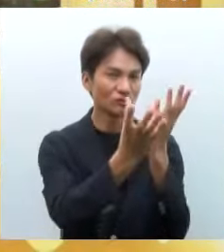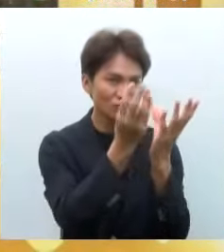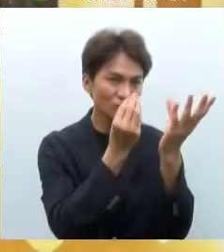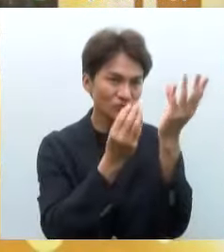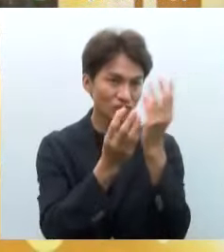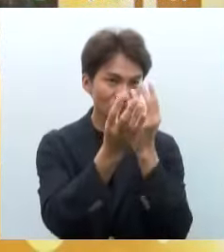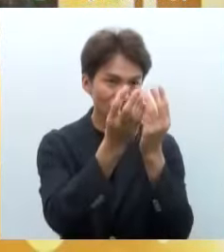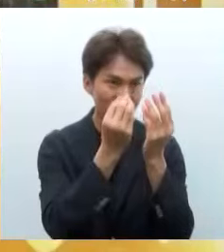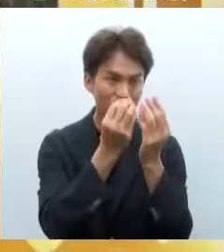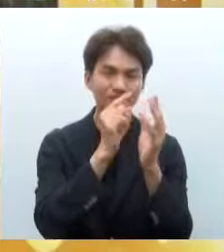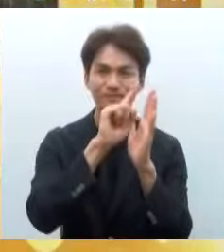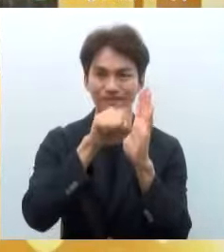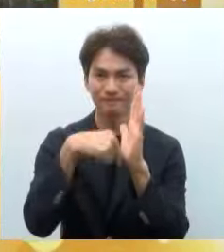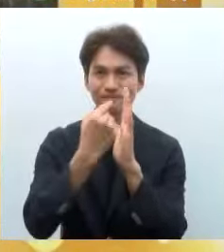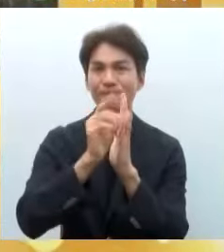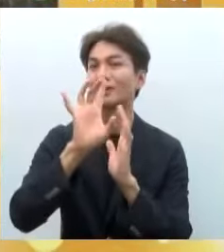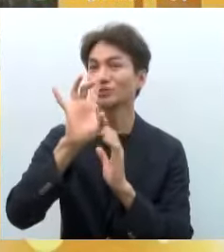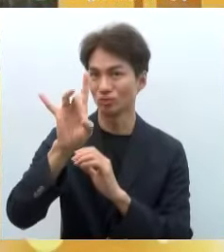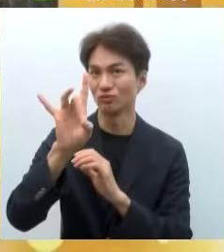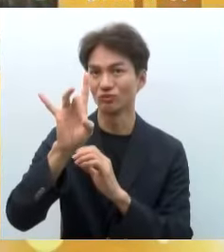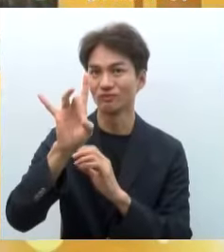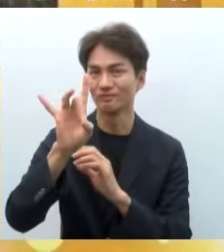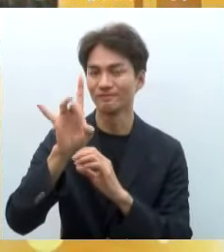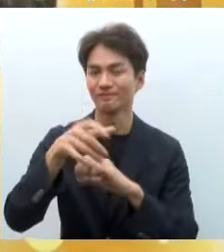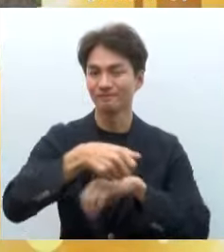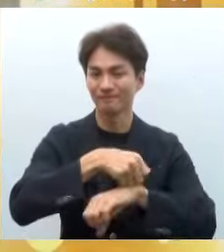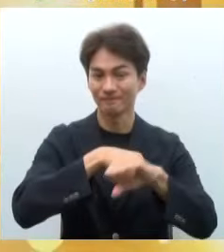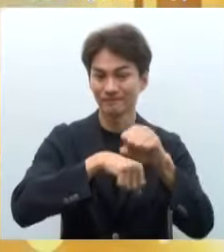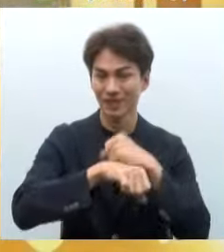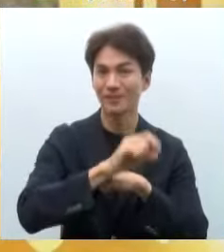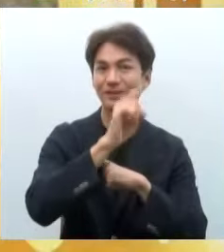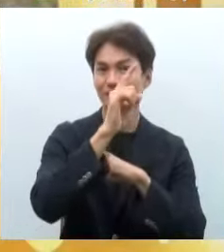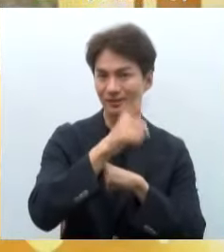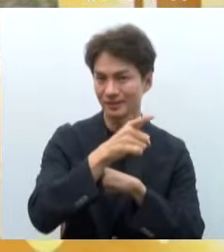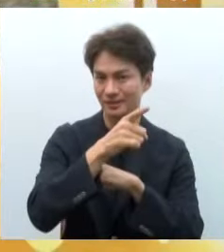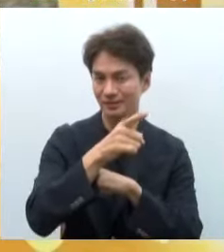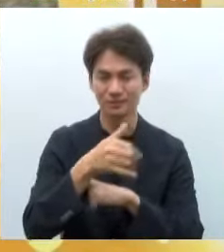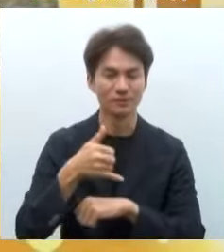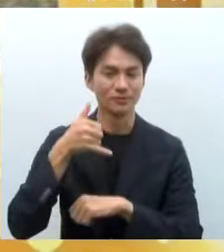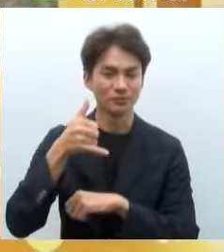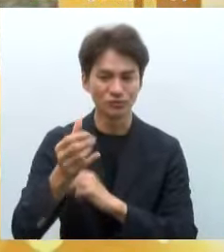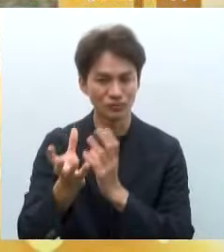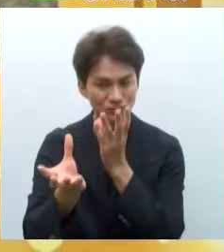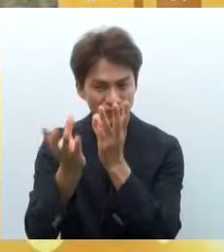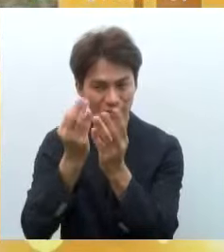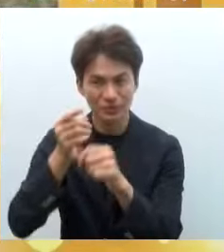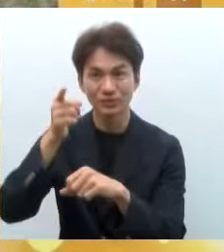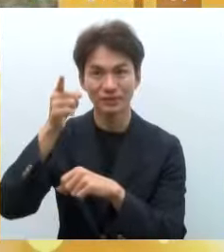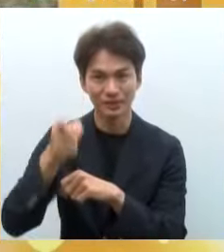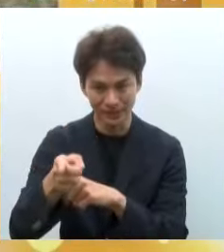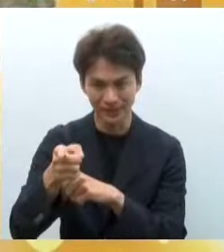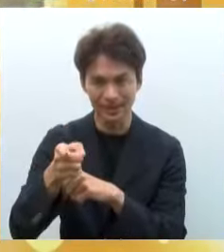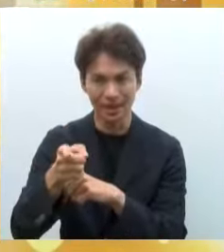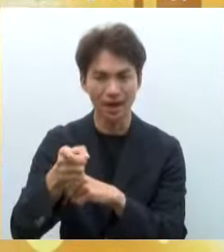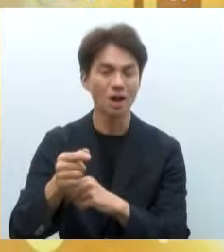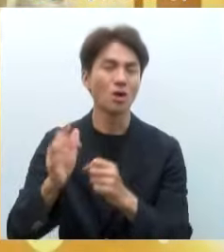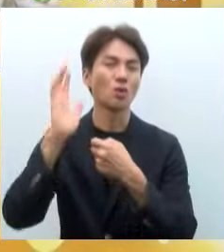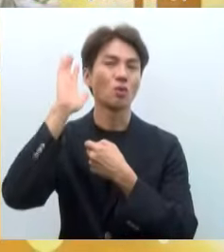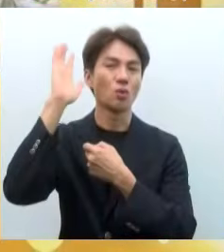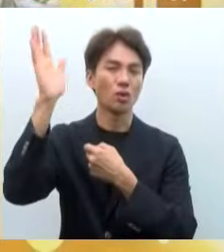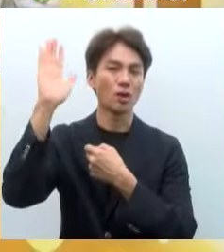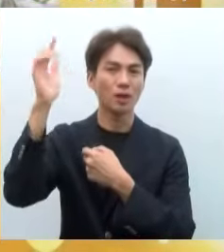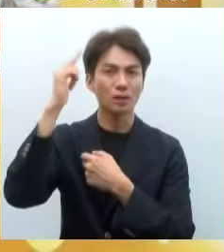เวลากว่า8ชั่วโมงจากการได้ปฏิบัติจริงในแหล่งเรียนรู้ที่ทรงคุณค่าและได้รับความรู้จากวิทยากรที่มีความ